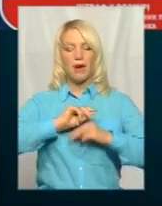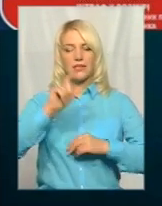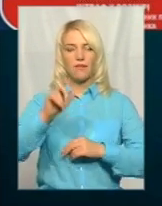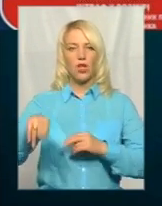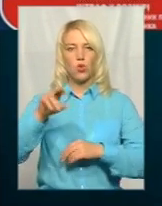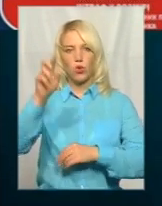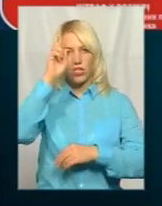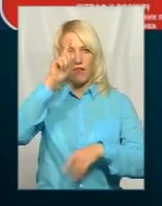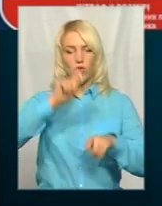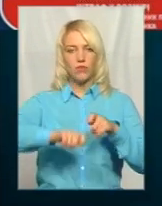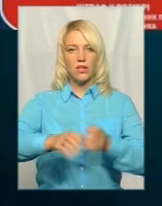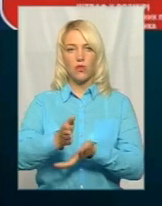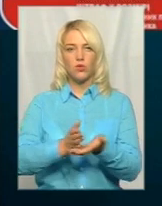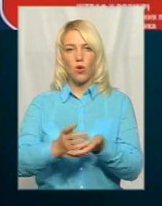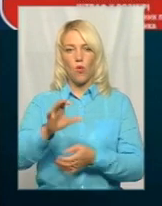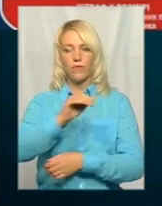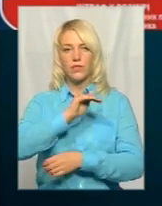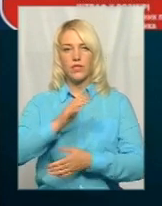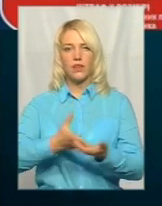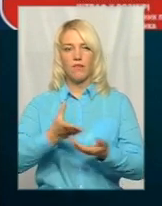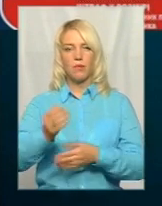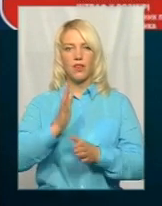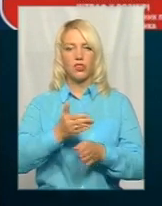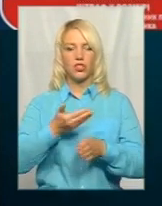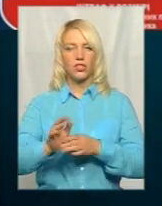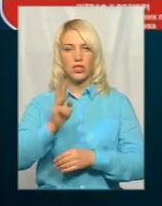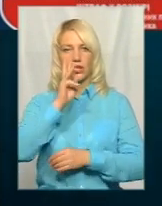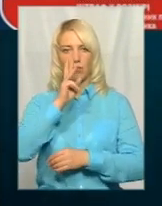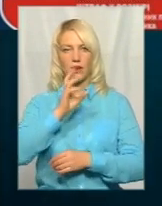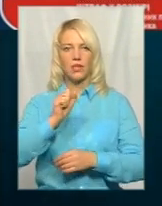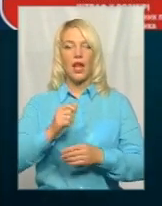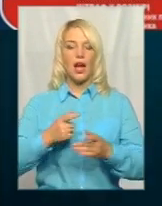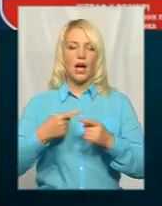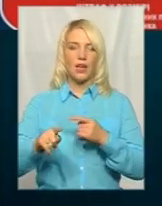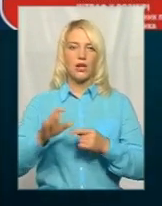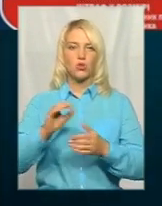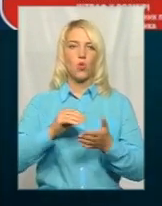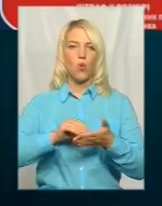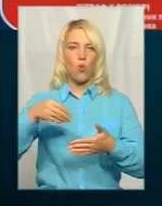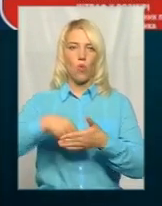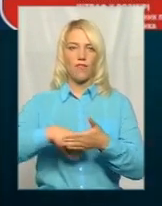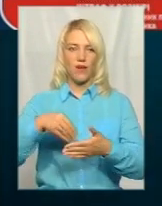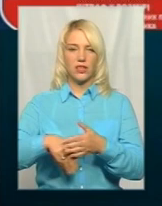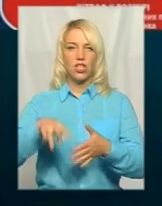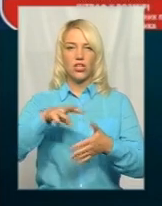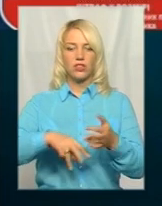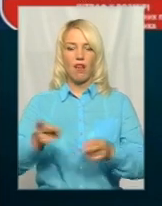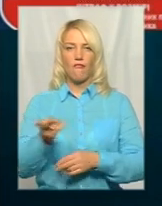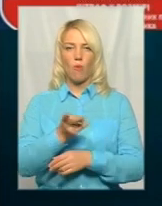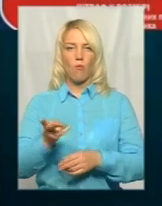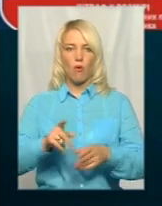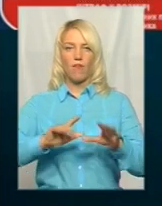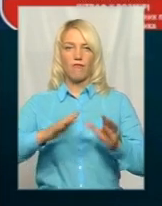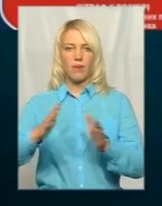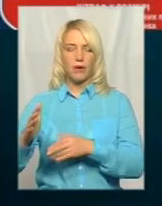Державної фіскальної служби. Офіційно виплачуєте лише частину заробітної плати, а решту – у конверті. Штраф в обох випадках у